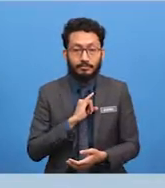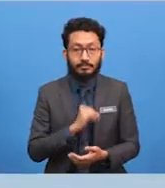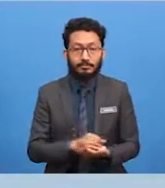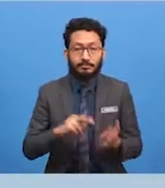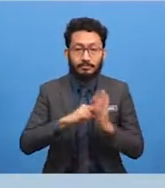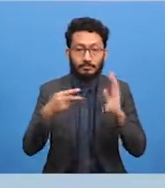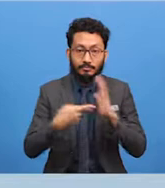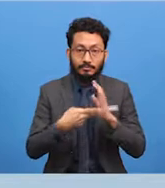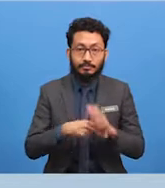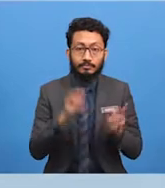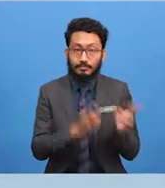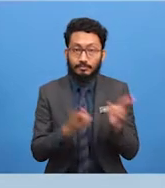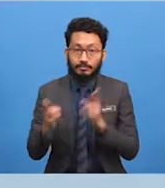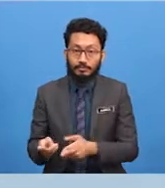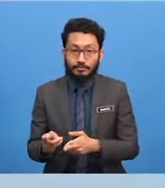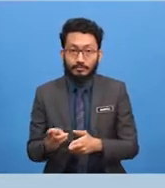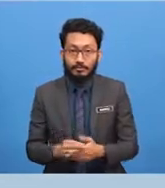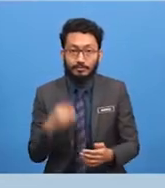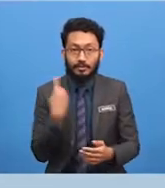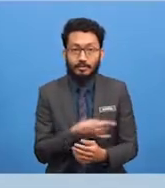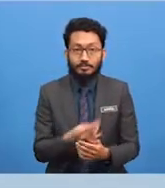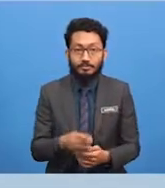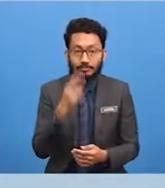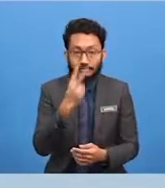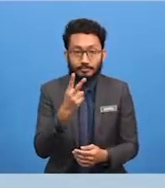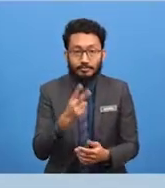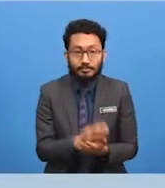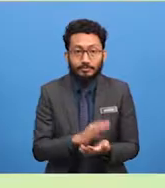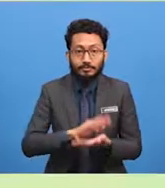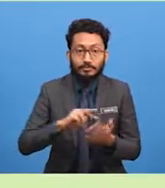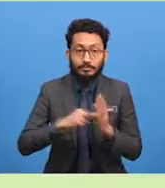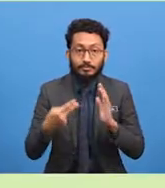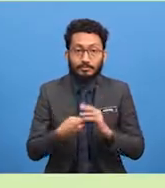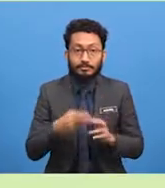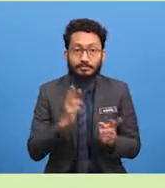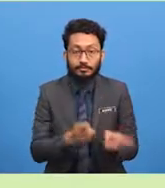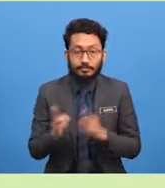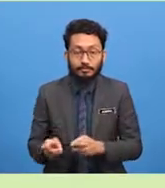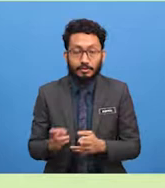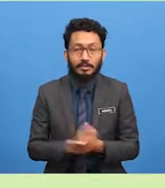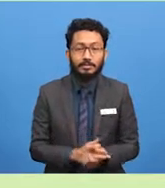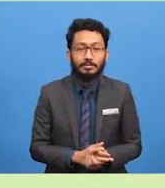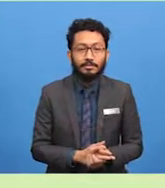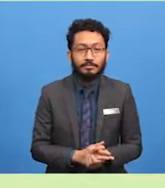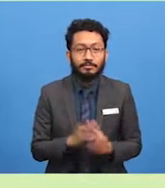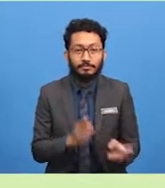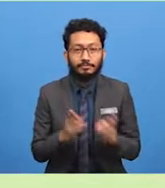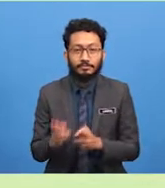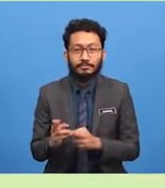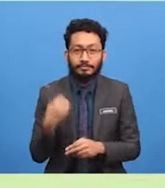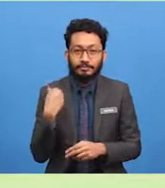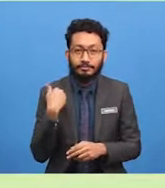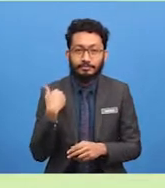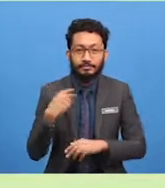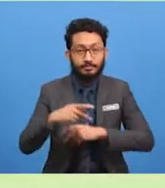perancangan. Kita lihat dulu maksud perancangan. Perancangan merupakan proses